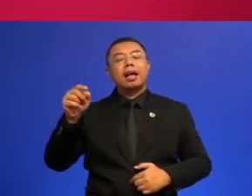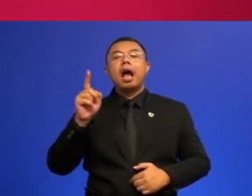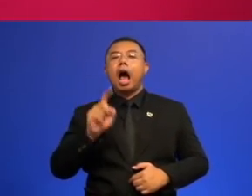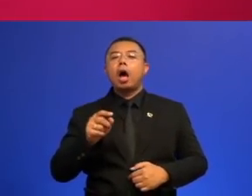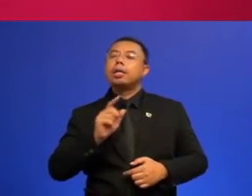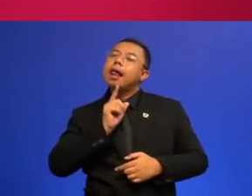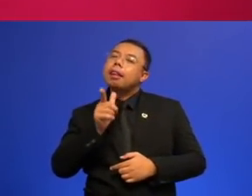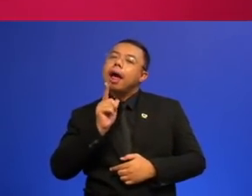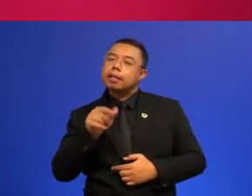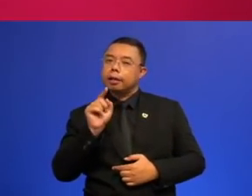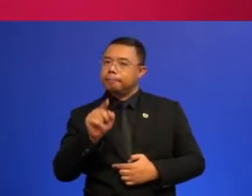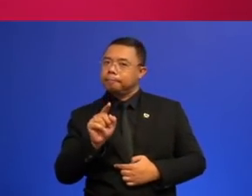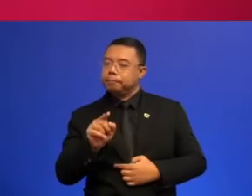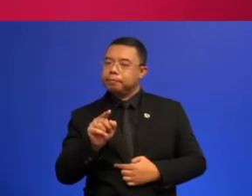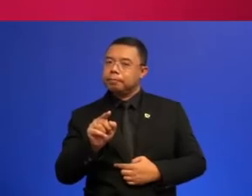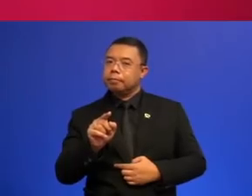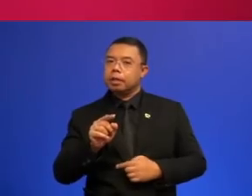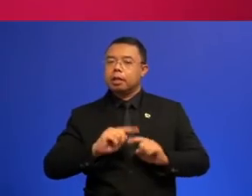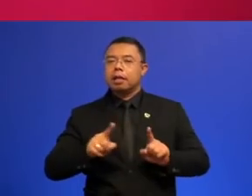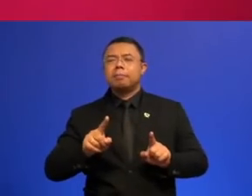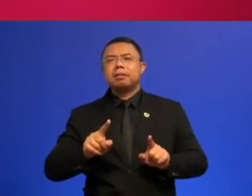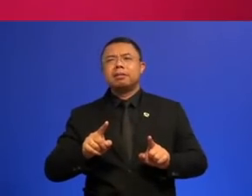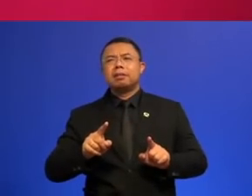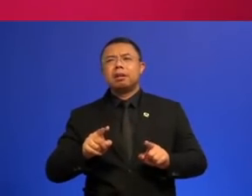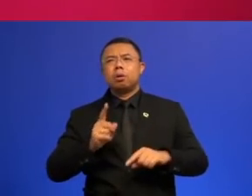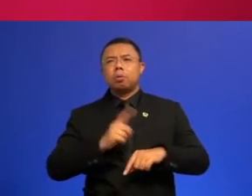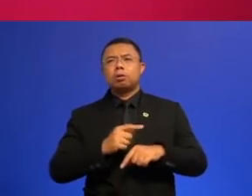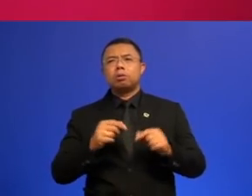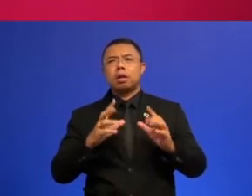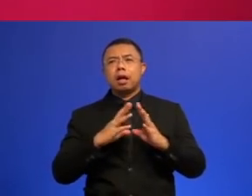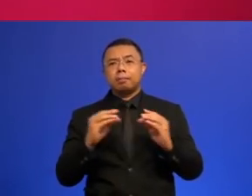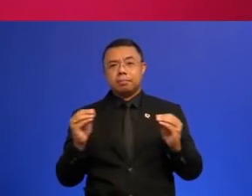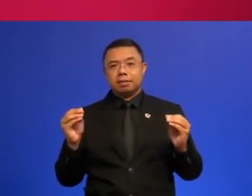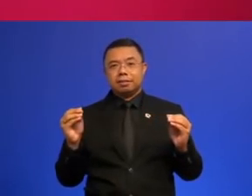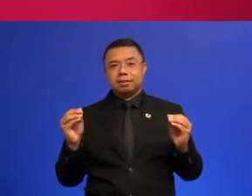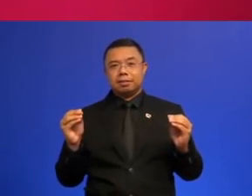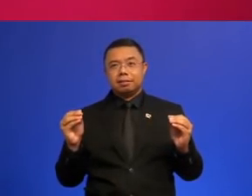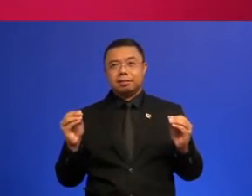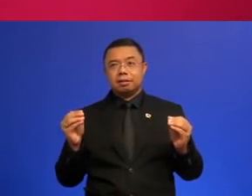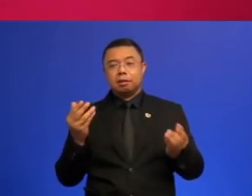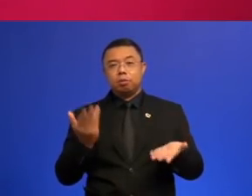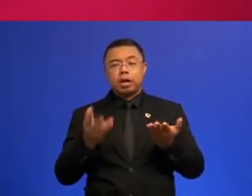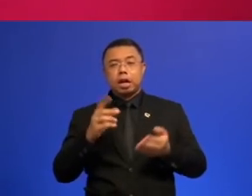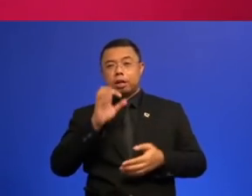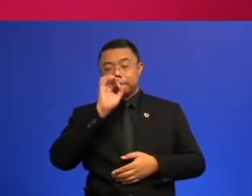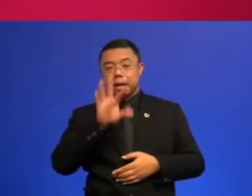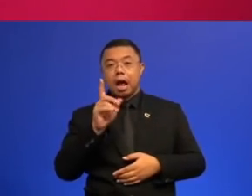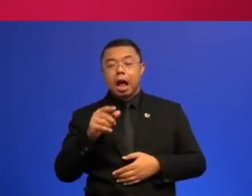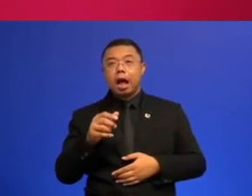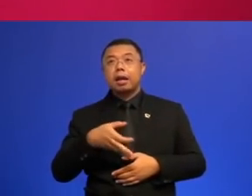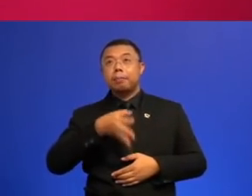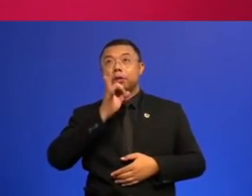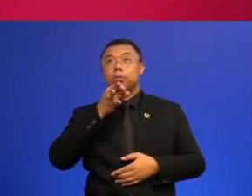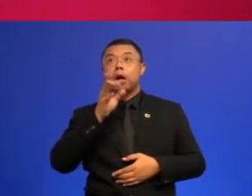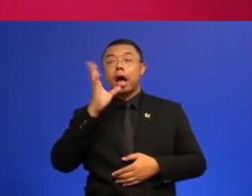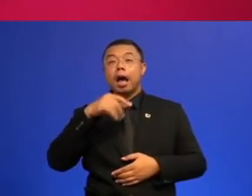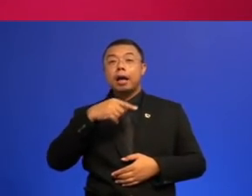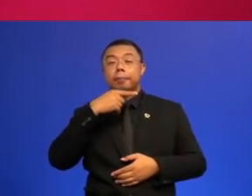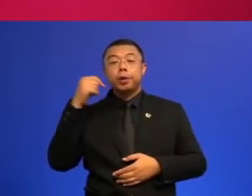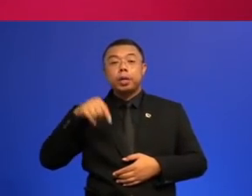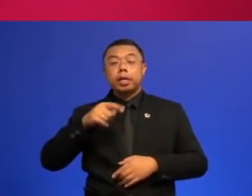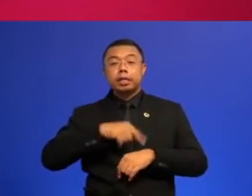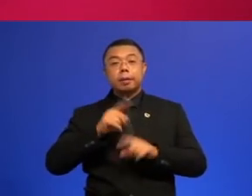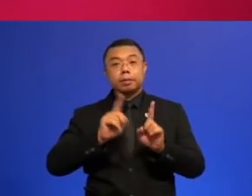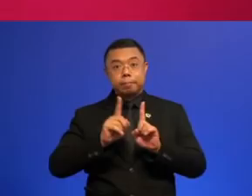harus dilatih itu. Tapi Reza, waktunya sudah habis. Ya. Mungkin harus diingatkan ada perjamuan kudus hari Minggu ini